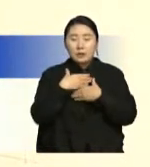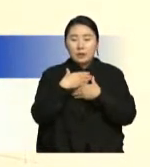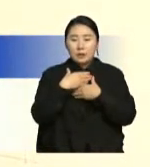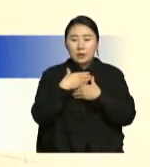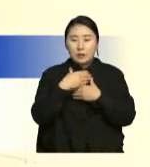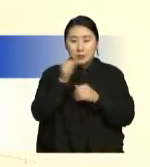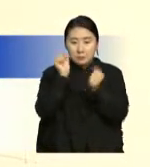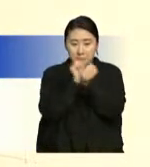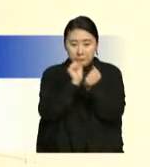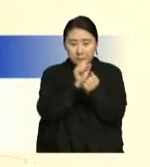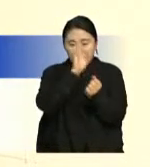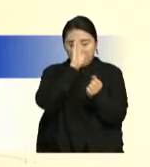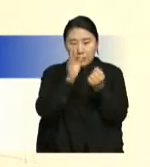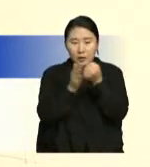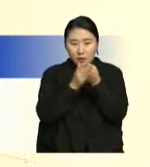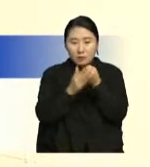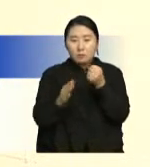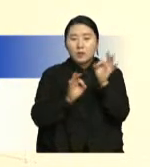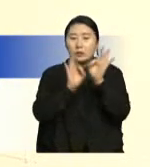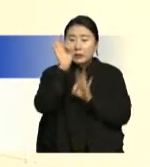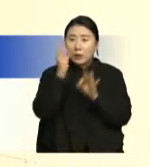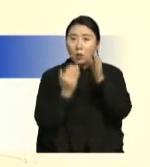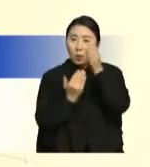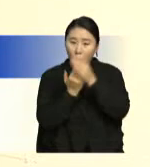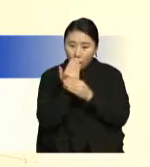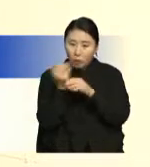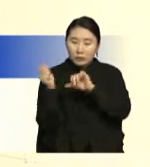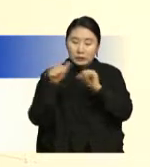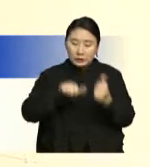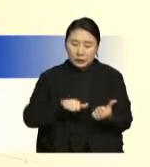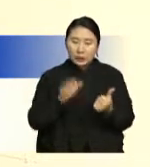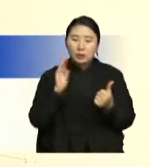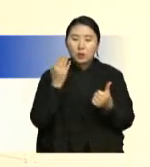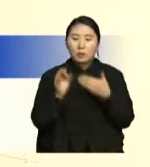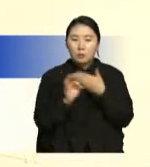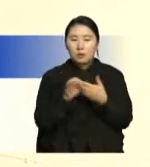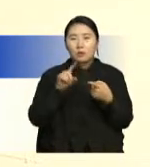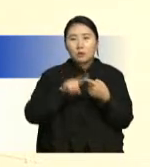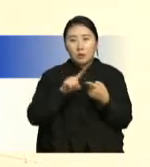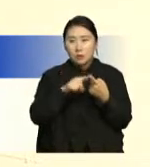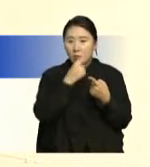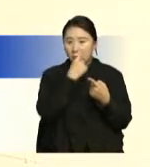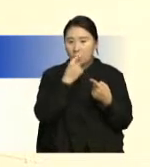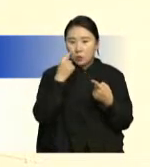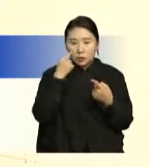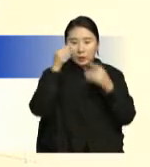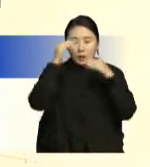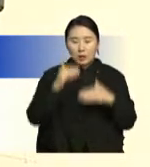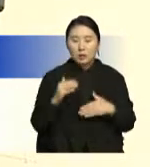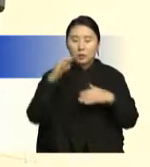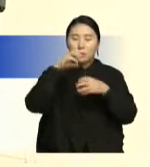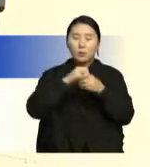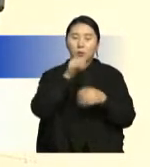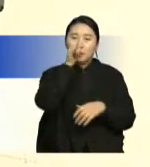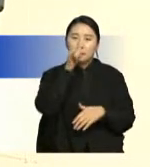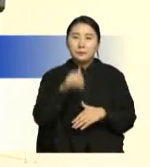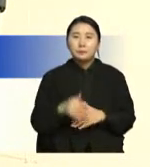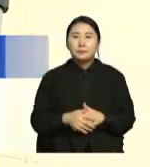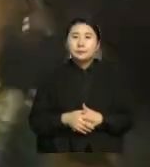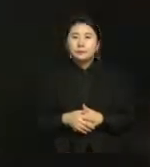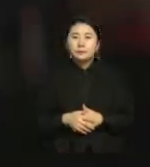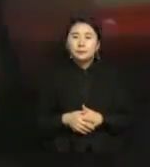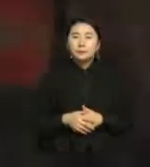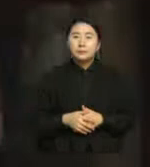병원에서 불의의 어떤 사업은 그 사망을 하시게 되면은 거기 내서 이제보다 말하는 그런 내용 포함되어